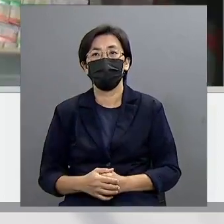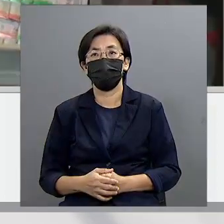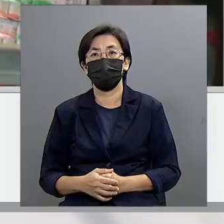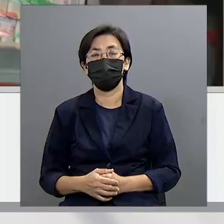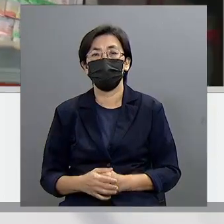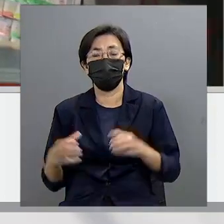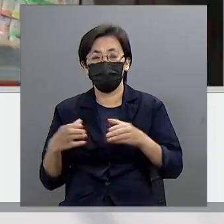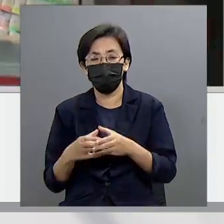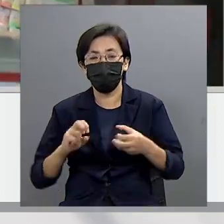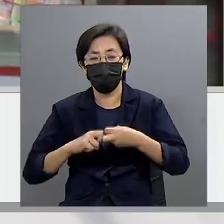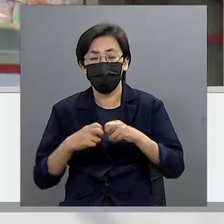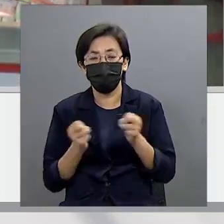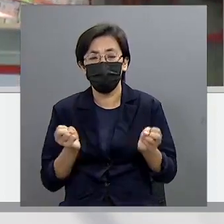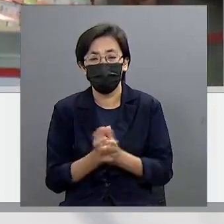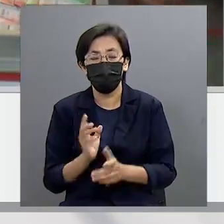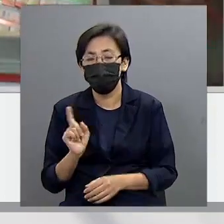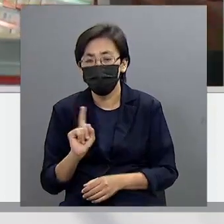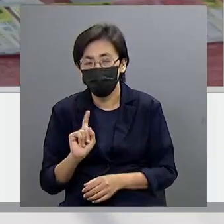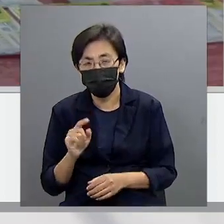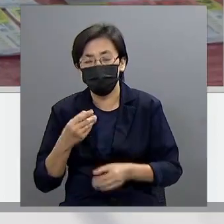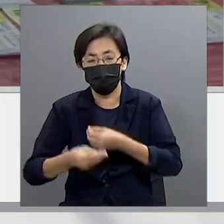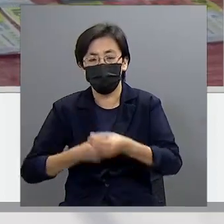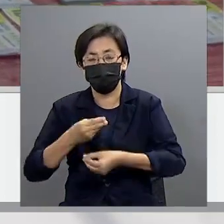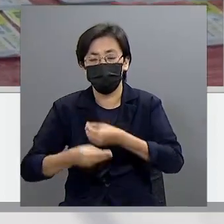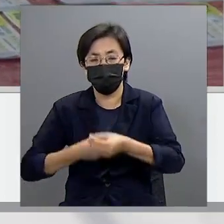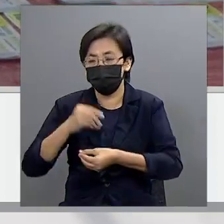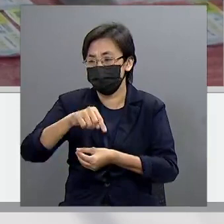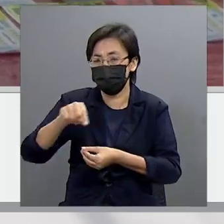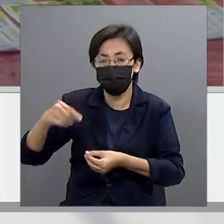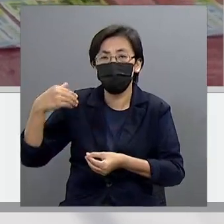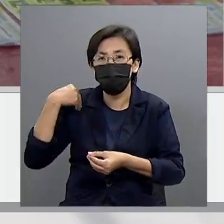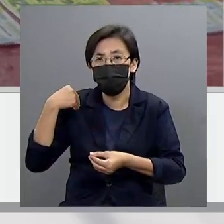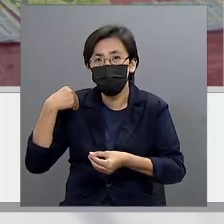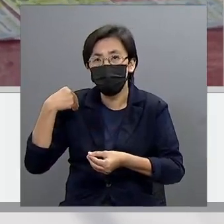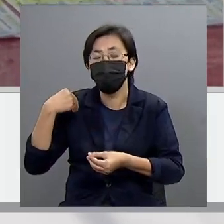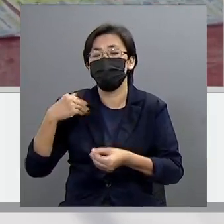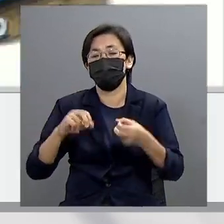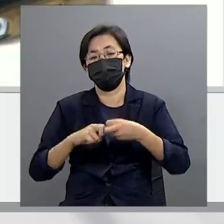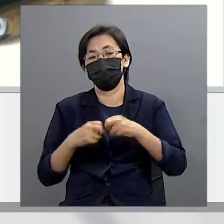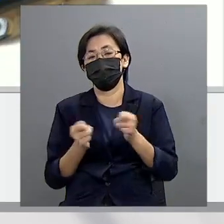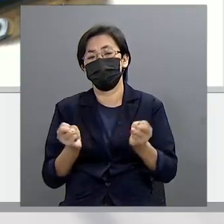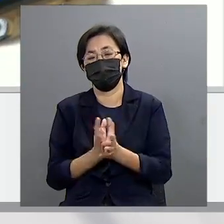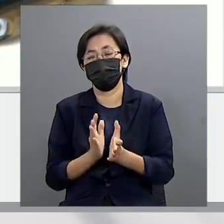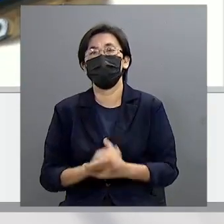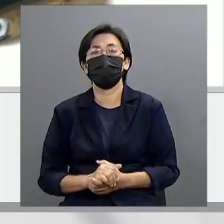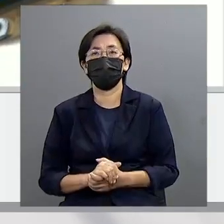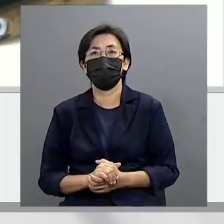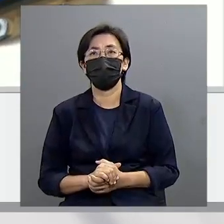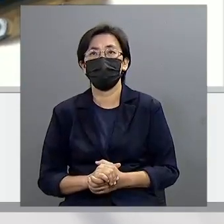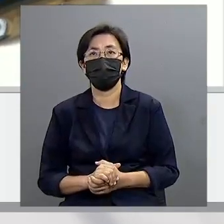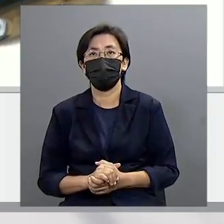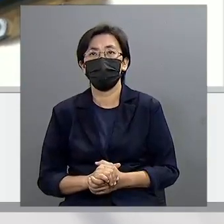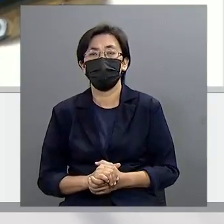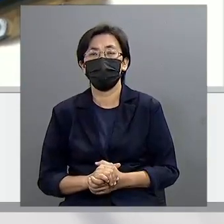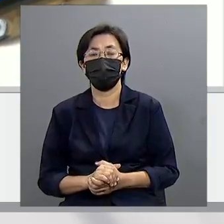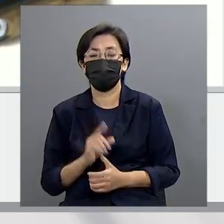ระทบแน่นอนผู้ค้ารายย่อยอีกเช่นเดียวกันนะคะที่เขาจะได้รับผลกระทบมีเสียงสะท้อนมาบอกว่าโอ้ยช่วงแรกๆที่ขายออน